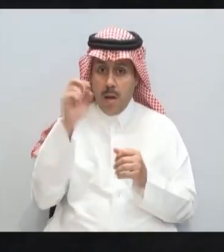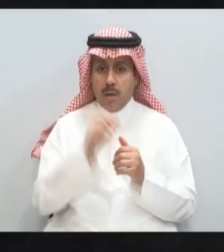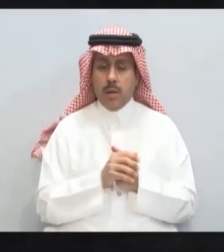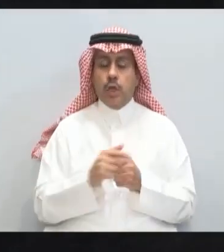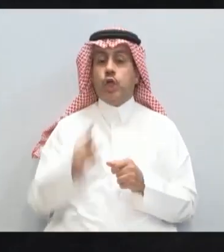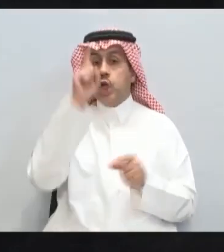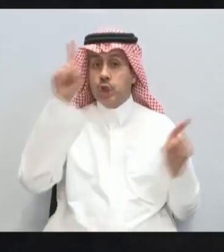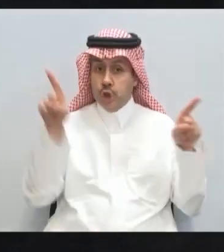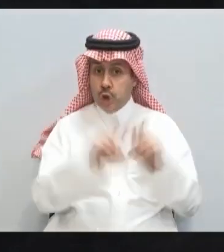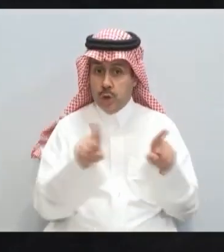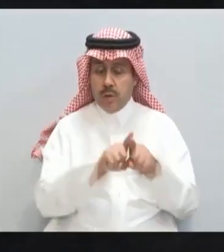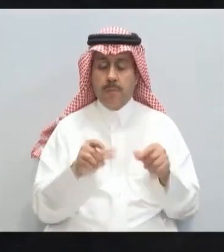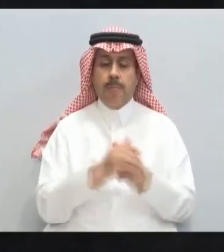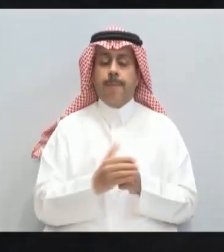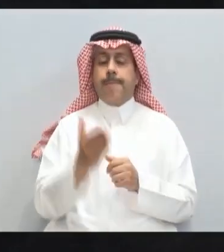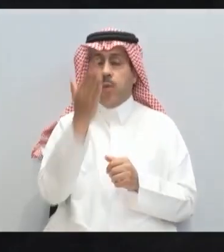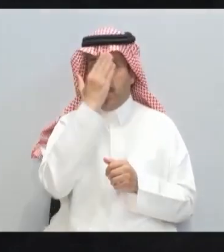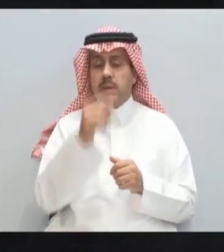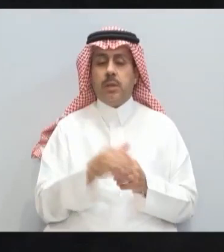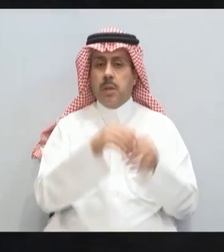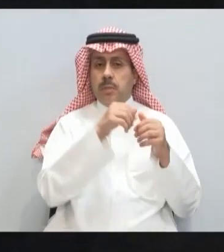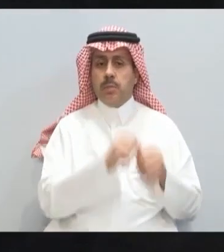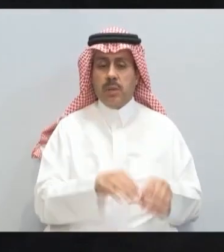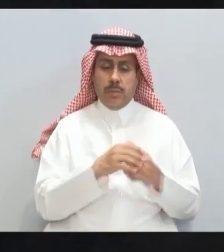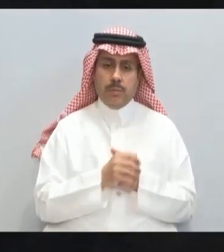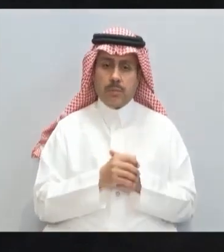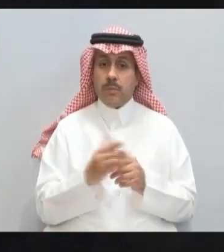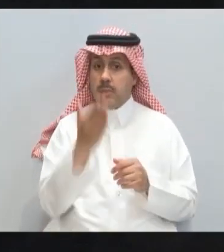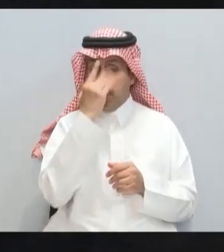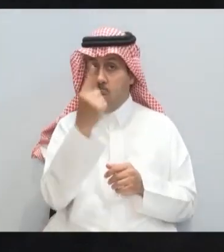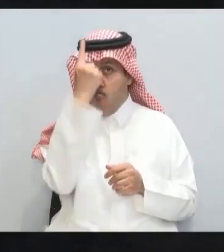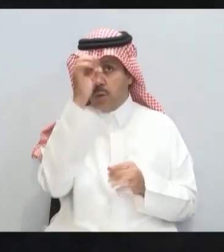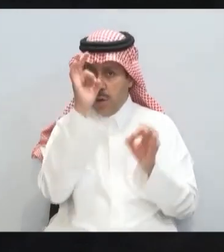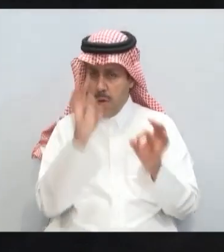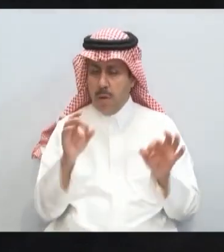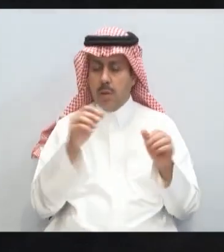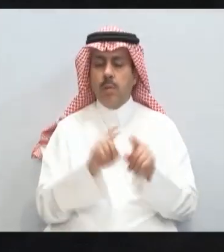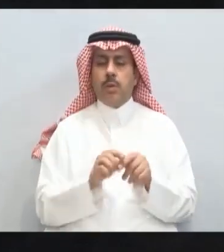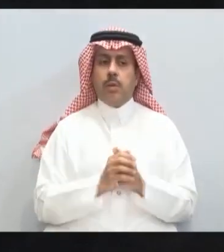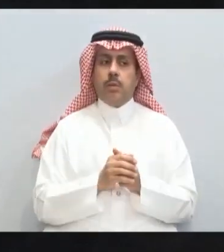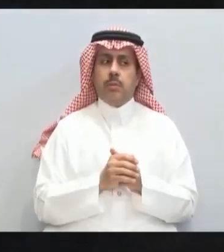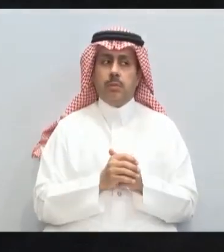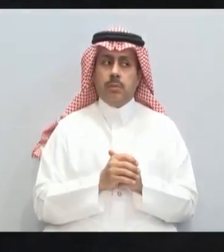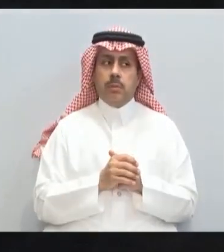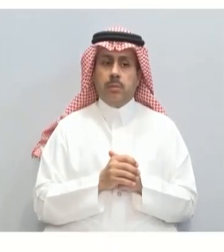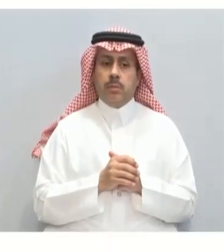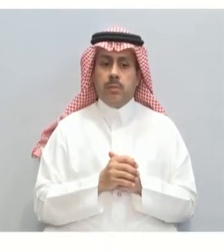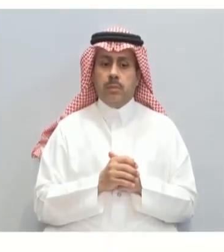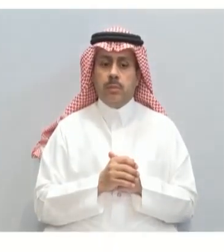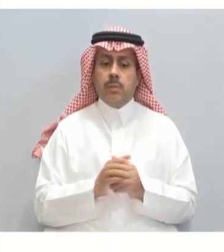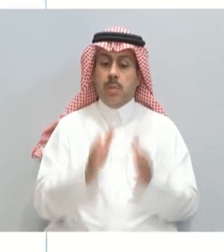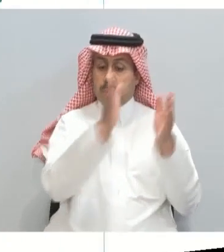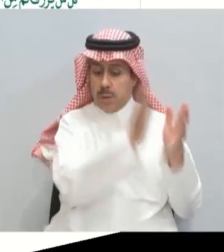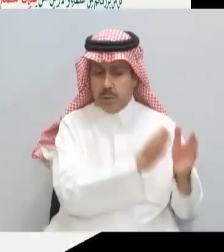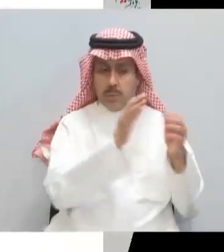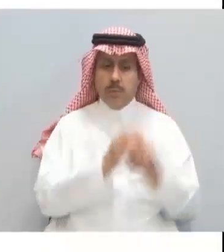الشرك وعباده الباطل فهذا ما يتعلق بمعاني الكلمات الوارده في هذه الايات ناتي ايها